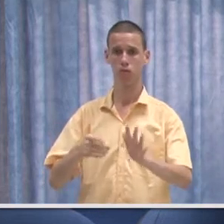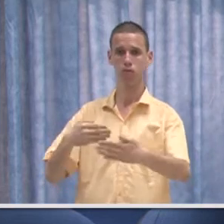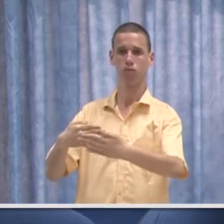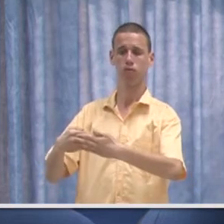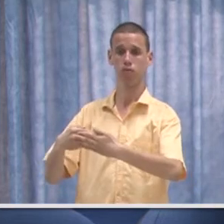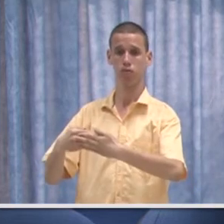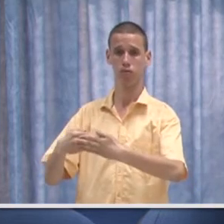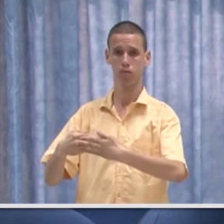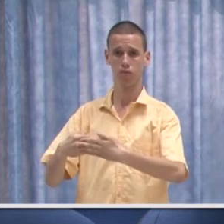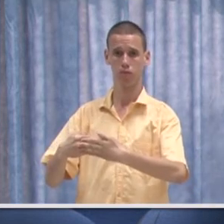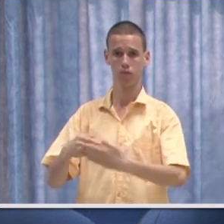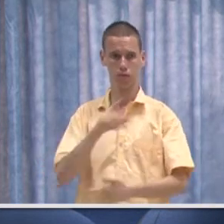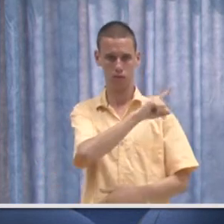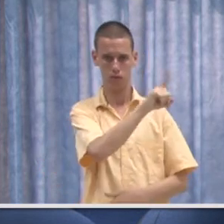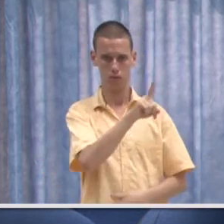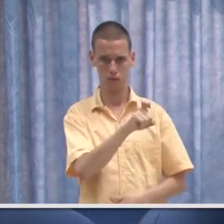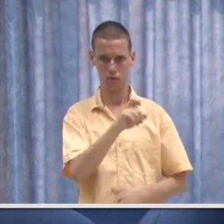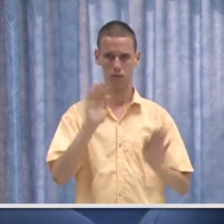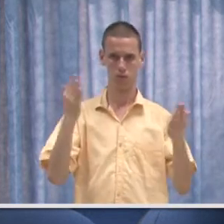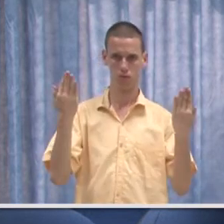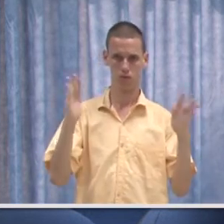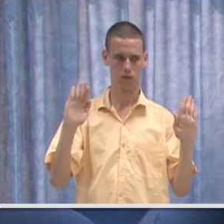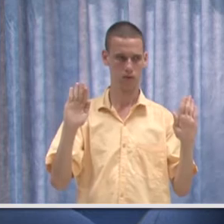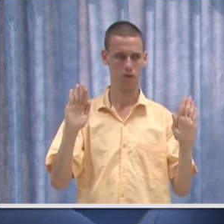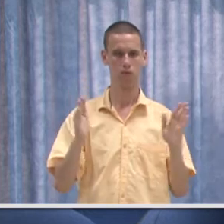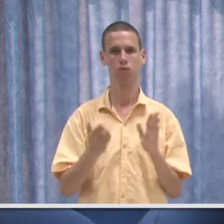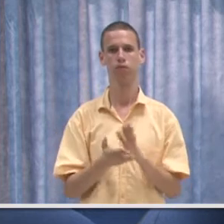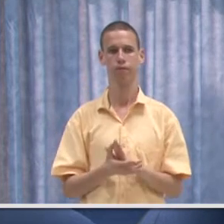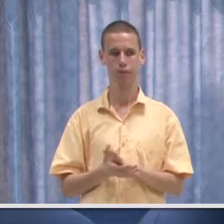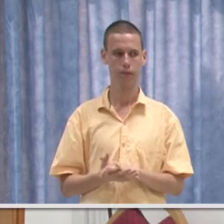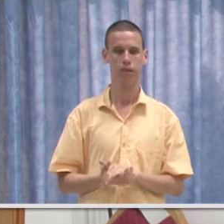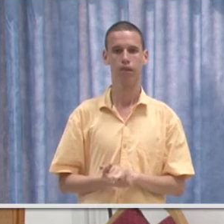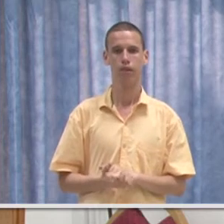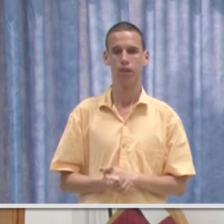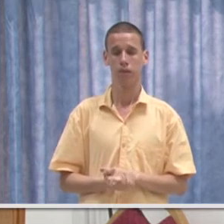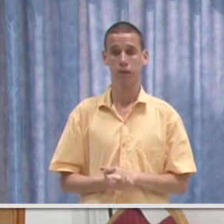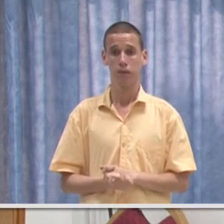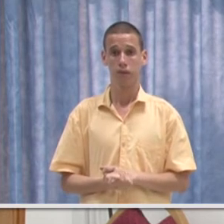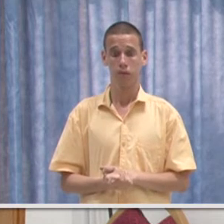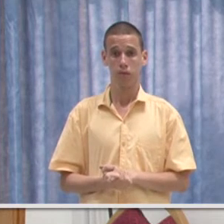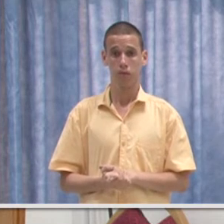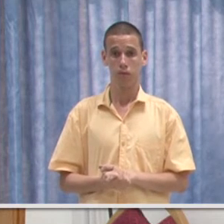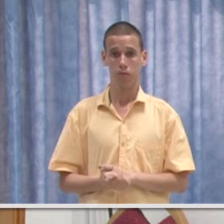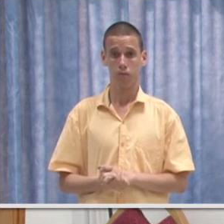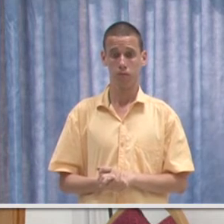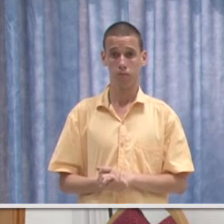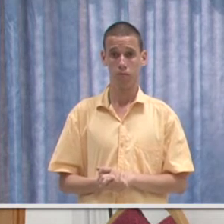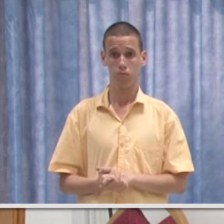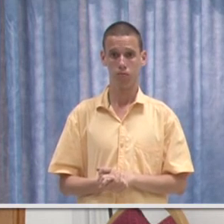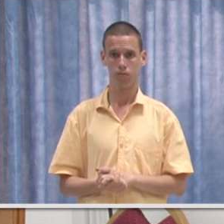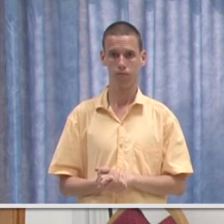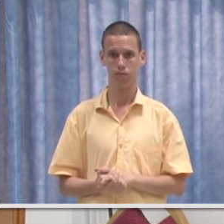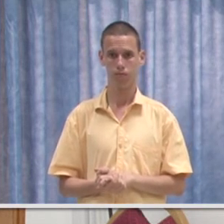Baza, Baza? Ok. On va commencer quelque chose plus facile. n'a pas personne qui tourne dans